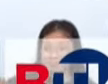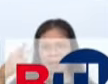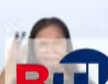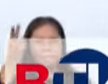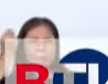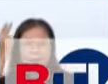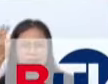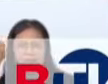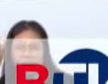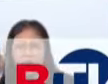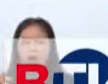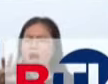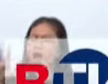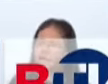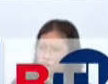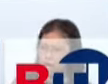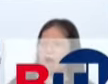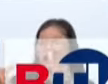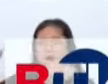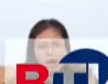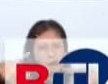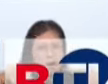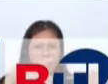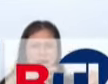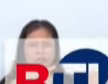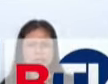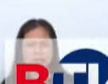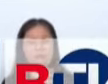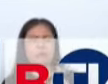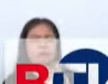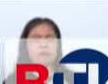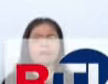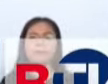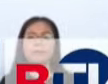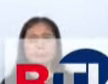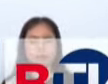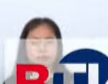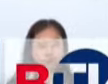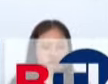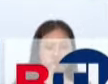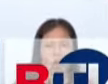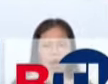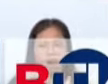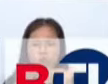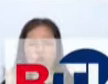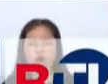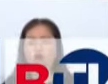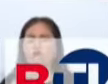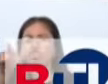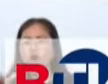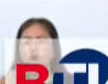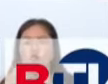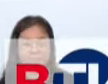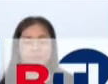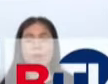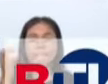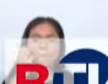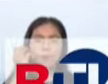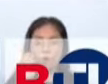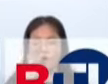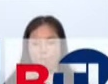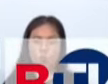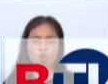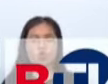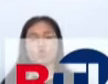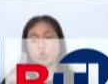selatan-selatan dan presiden menjadi Panglima diplomasi bukan sekedar hadir di forum-forum menjadi salah satu penonton salah satu hadirin